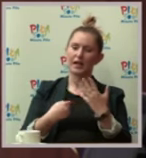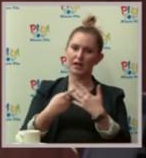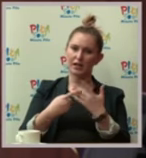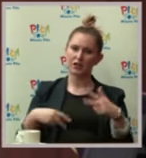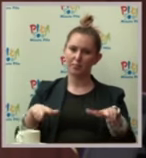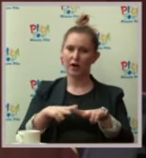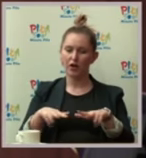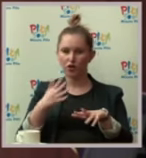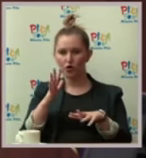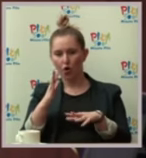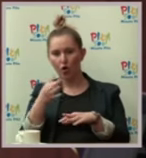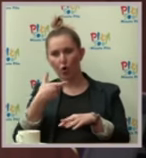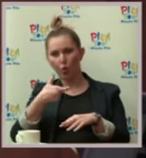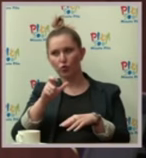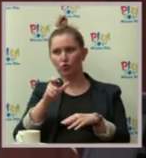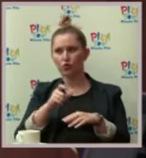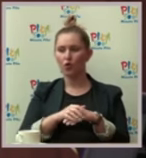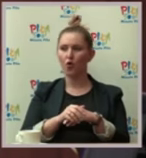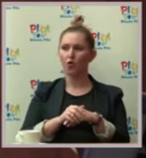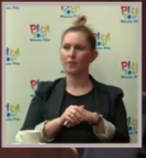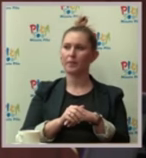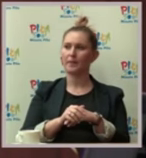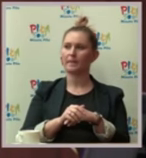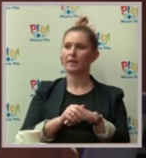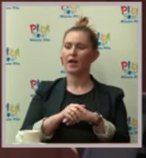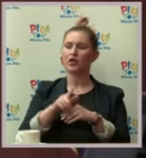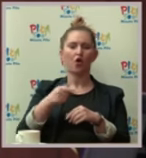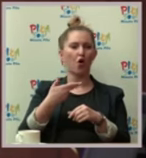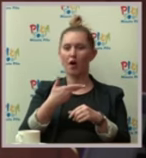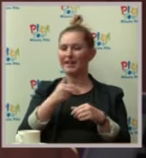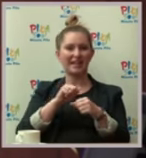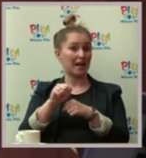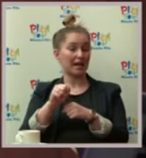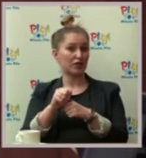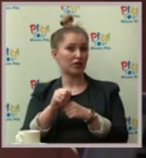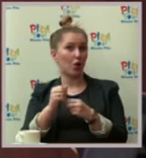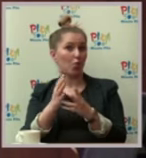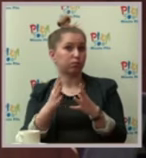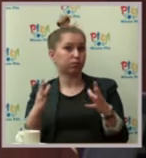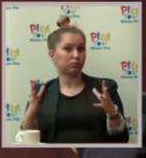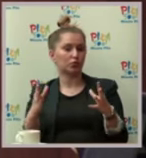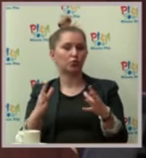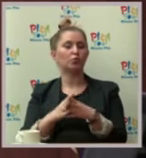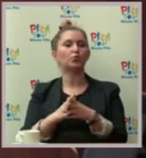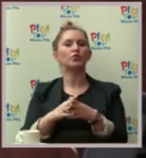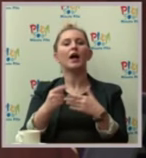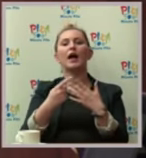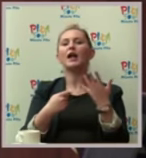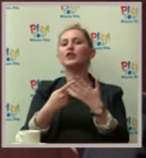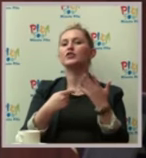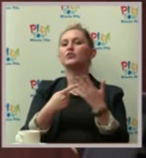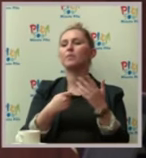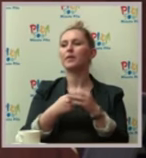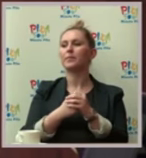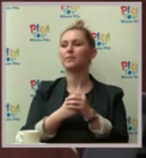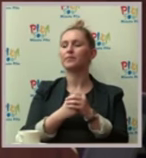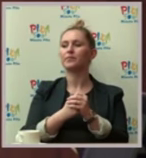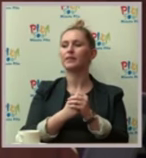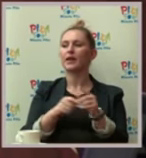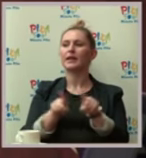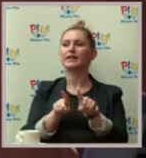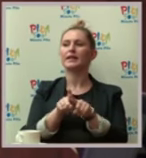na tak rozległe miasto, jakim jest Piła, specjalnie mi nie imponuje. Liczba dzieci też